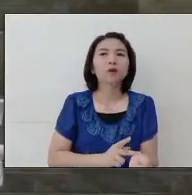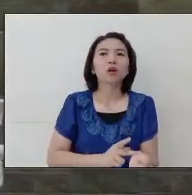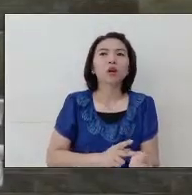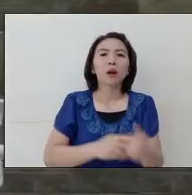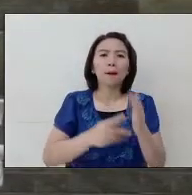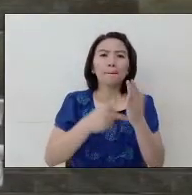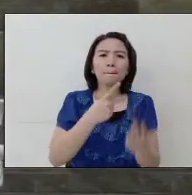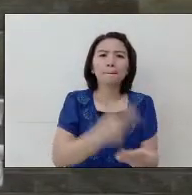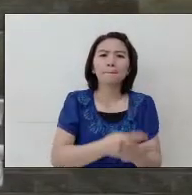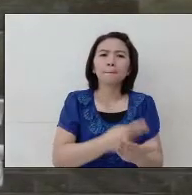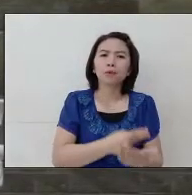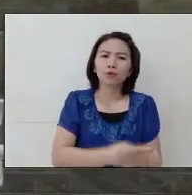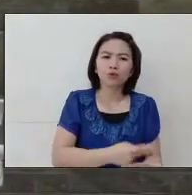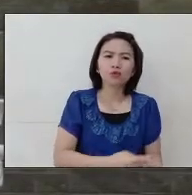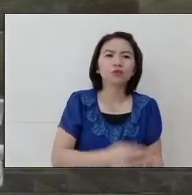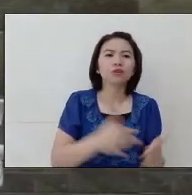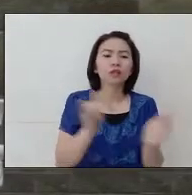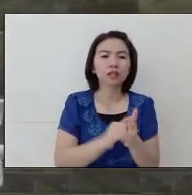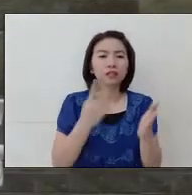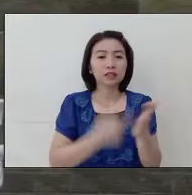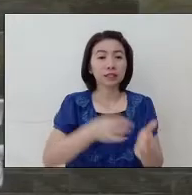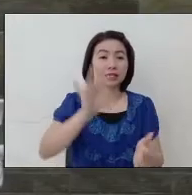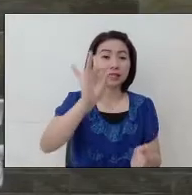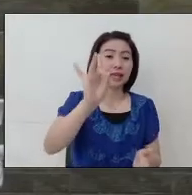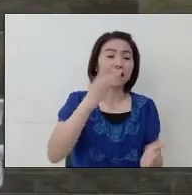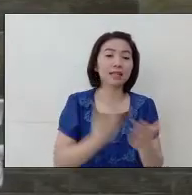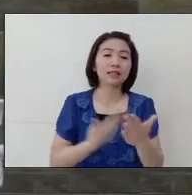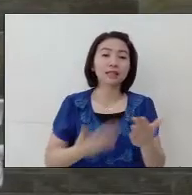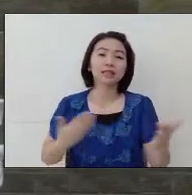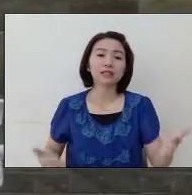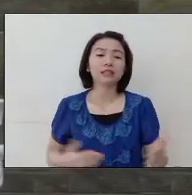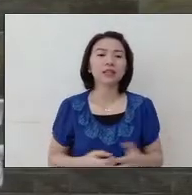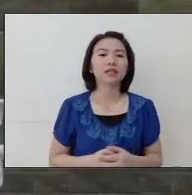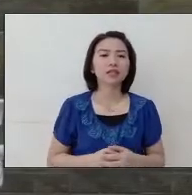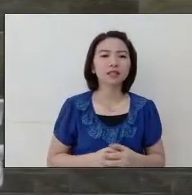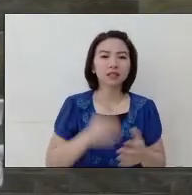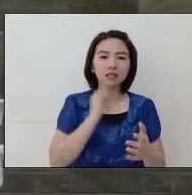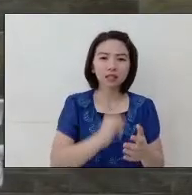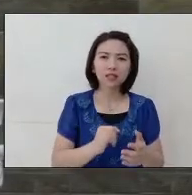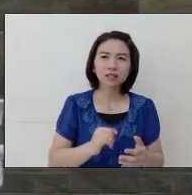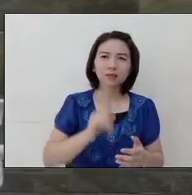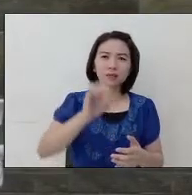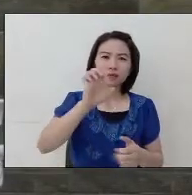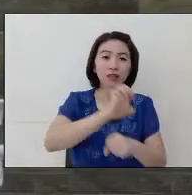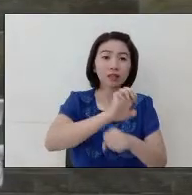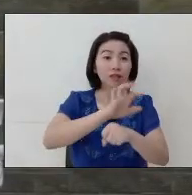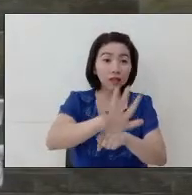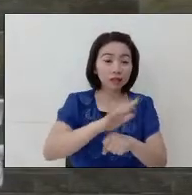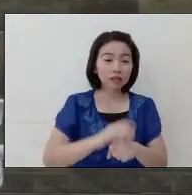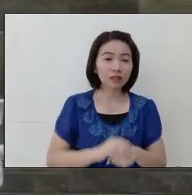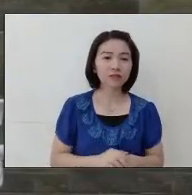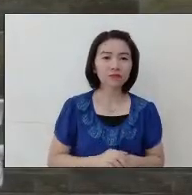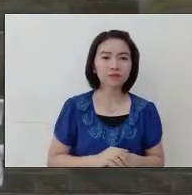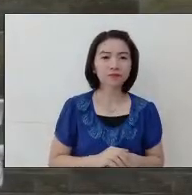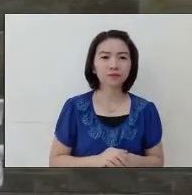ay manatili, ang isang Kristiyano ay manatiling in tune sa Panginoon, manatiling maayos ang kanyang